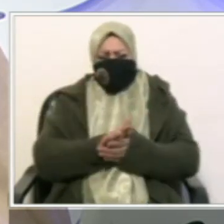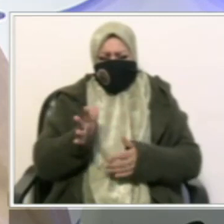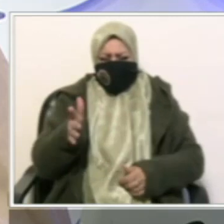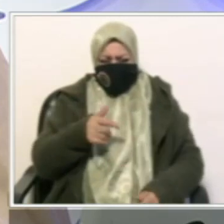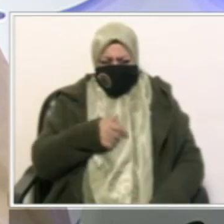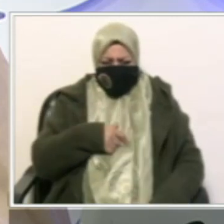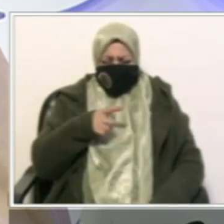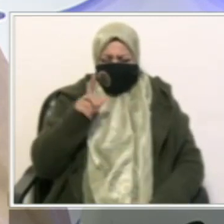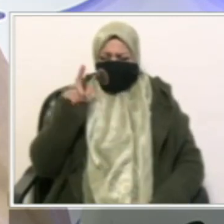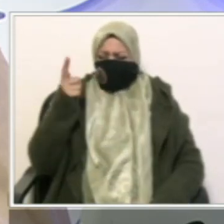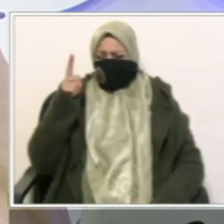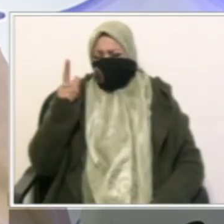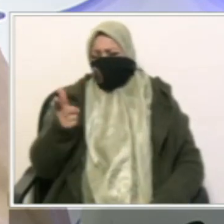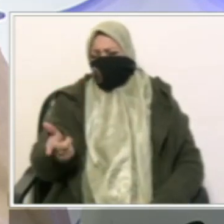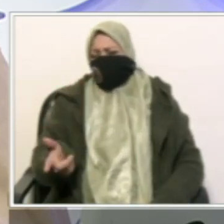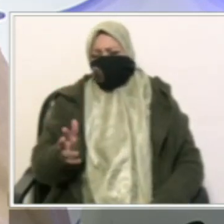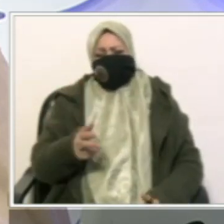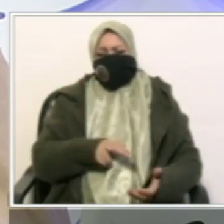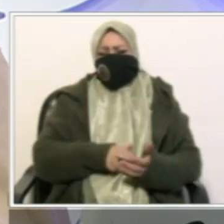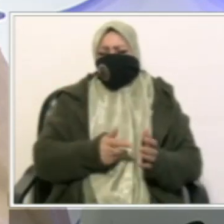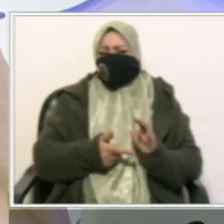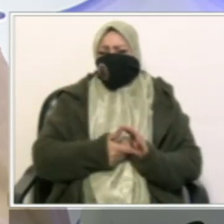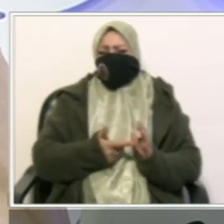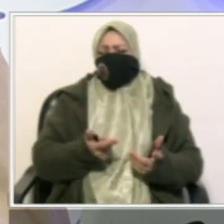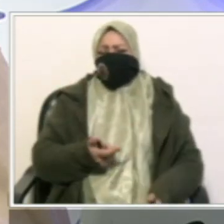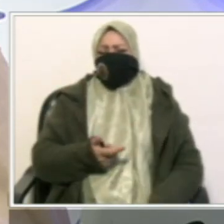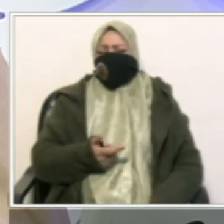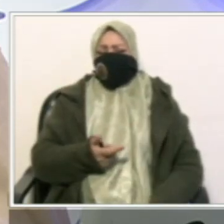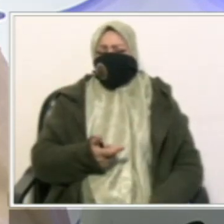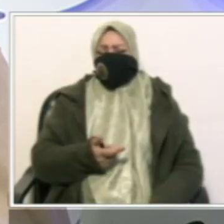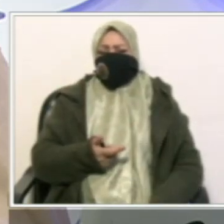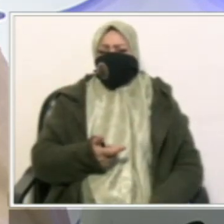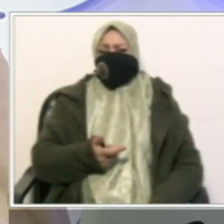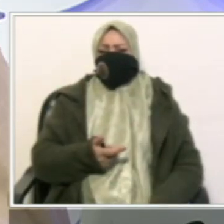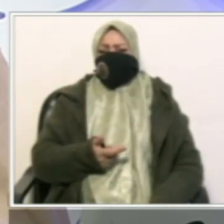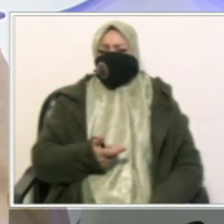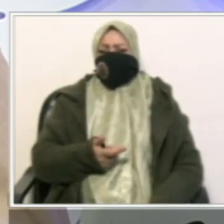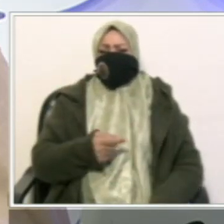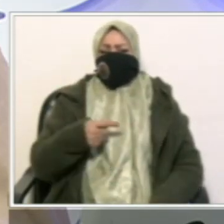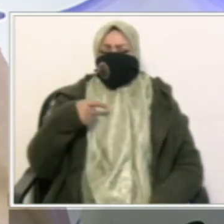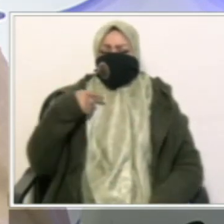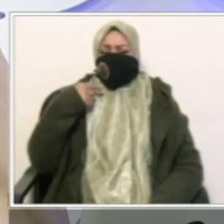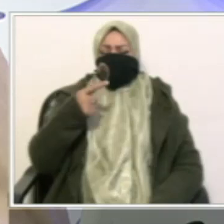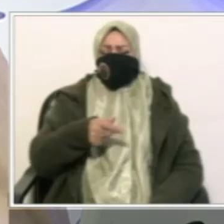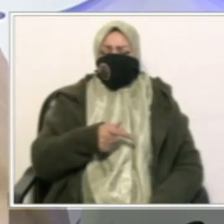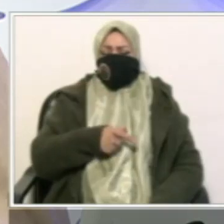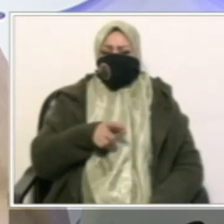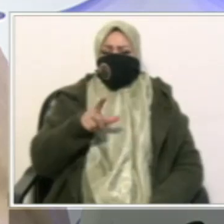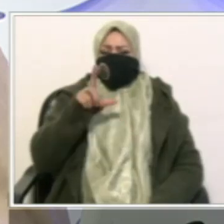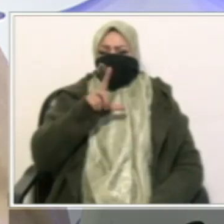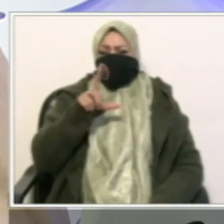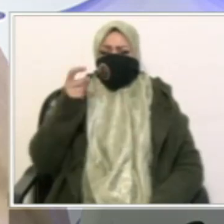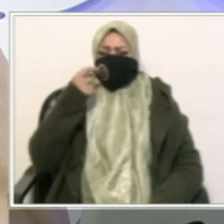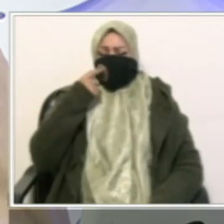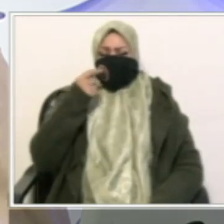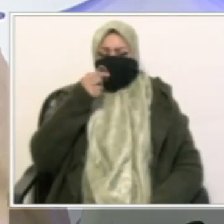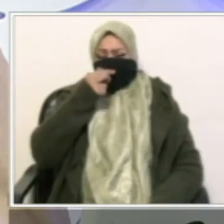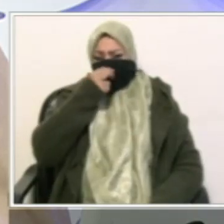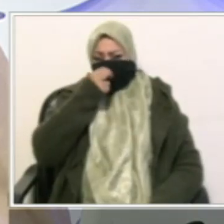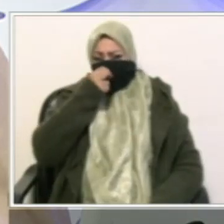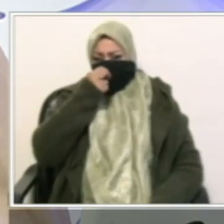أن تمنع أنت من الدعاء على اليهود الذين يغتصبون ويقتلون وينكلون بنا